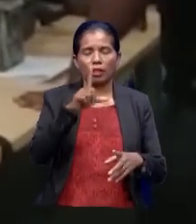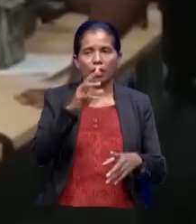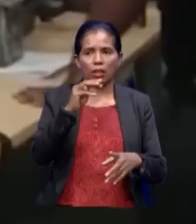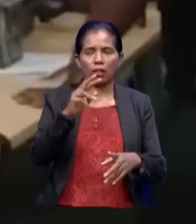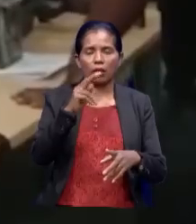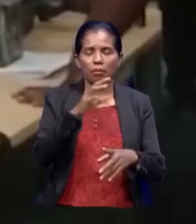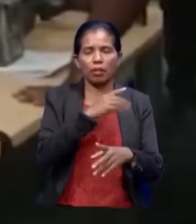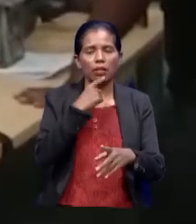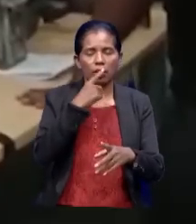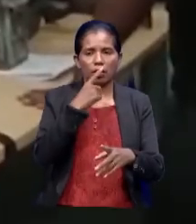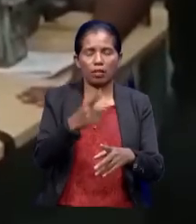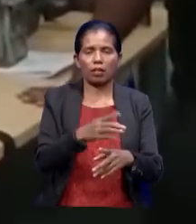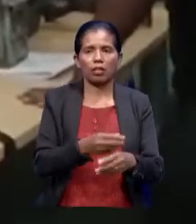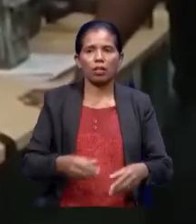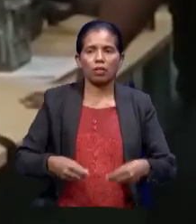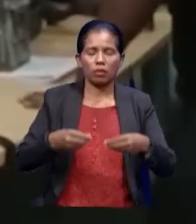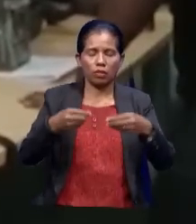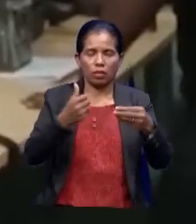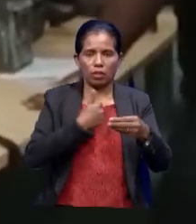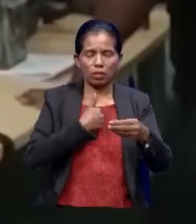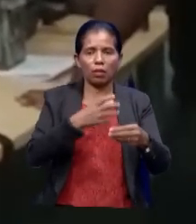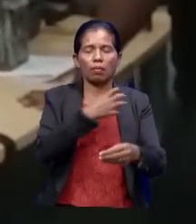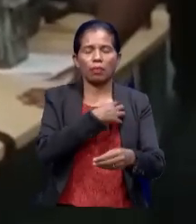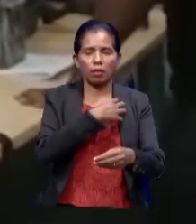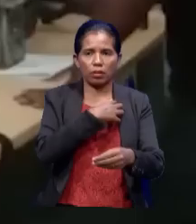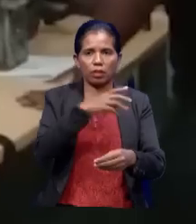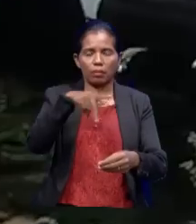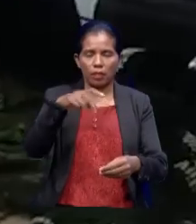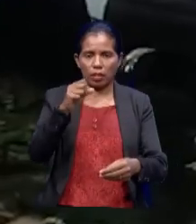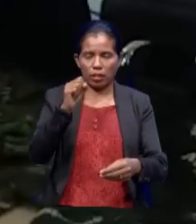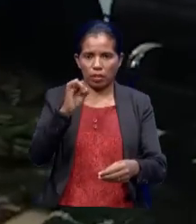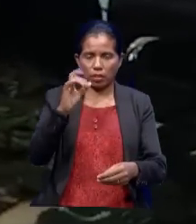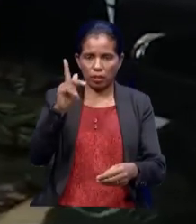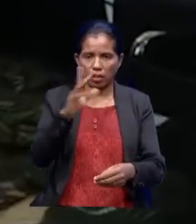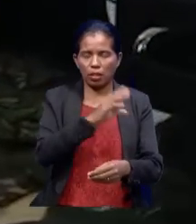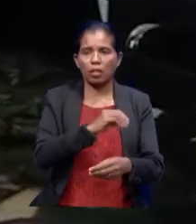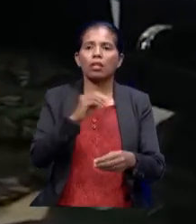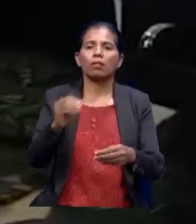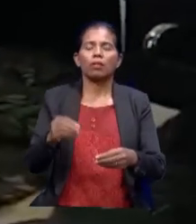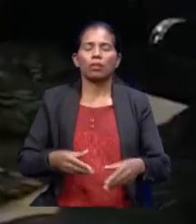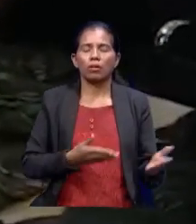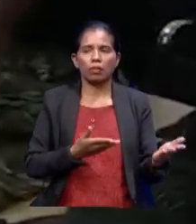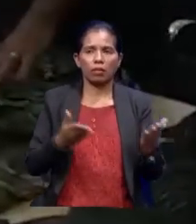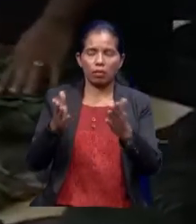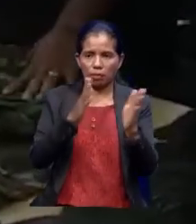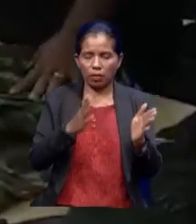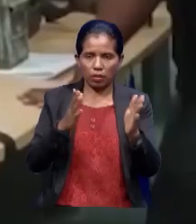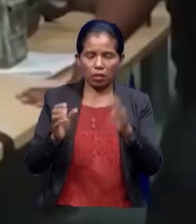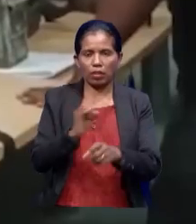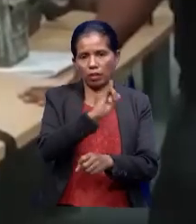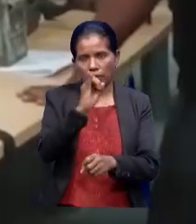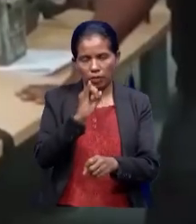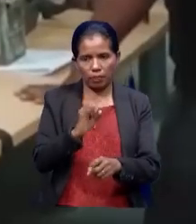no darna em ba armas ne entrega an ona ba polícia científica na investigação criminal ho de submete ba processo